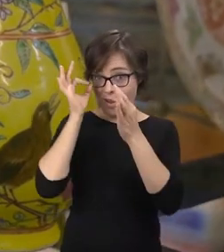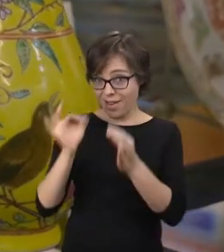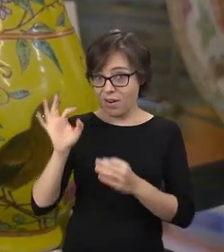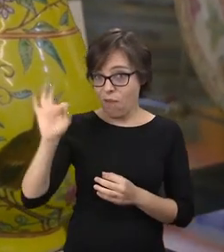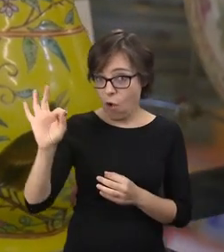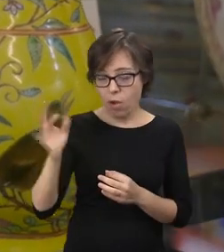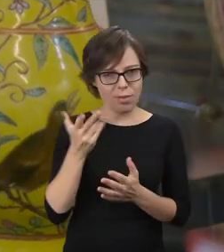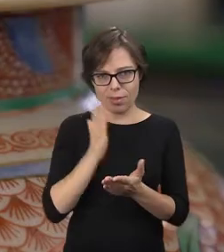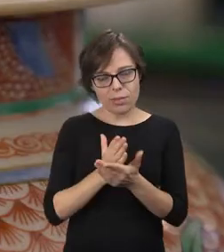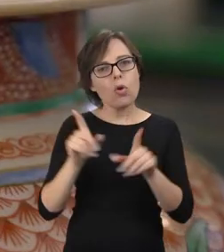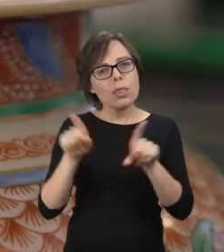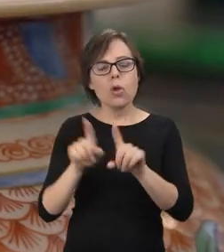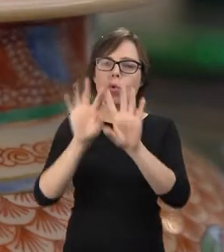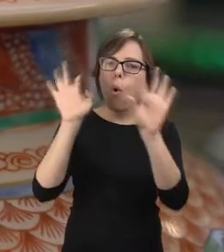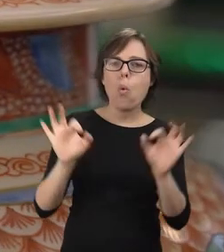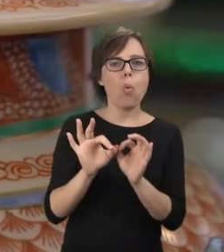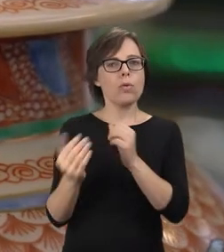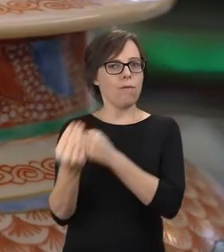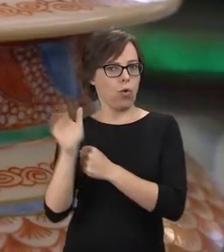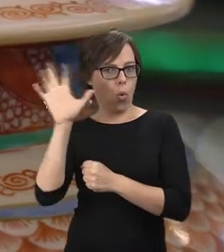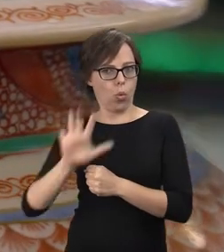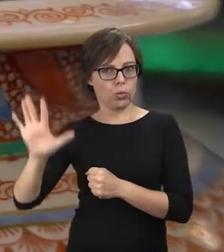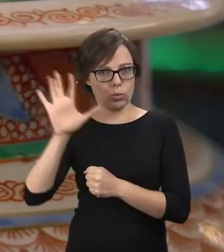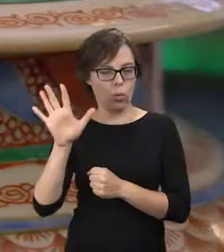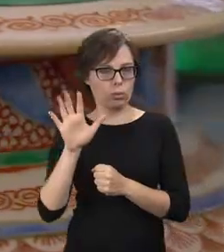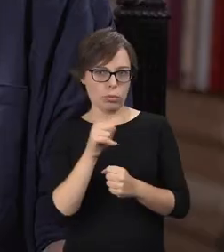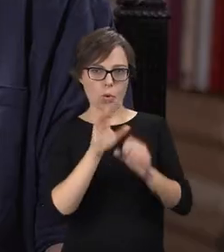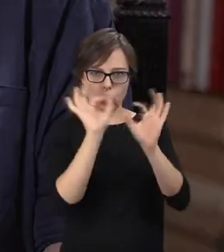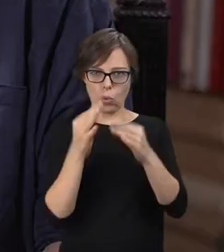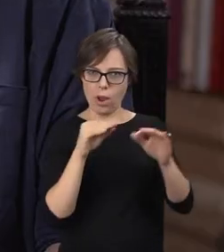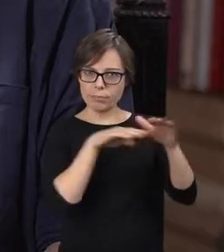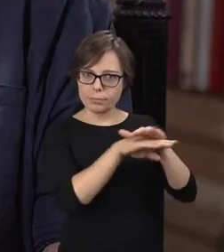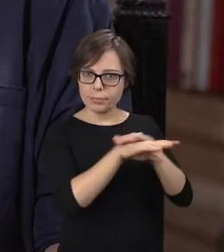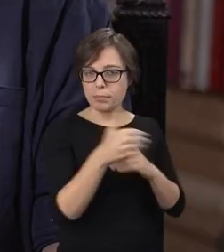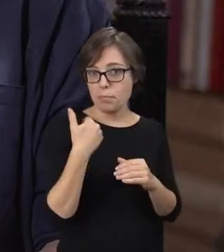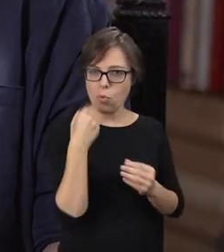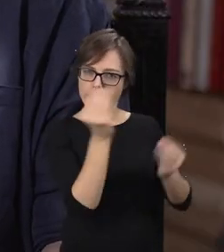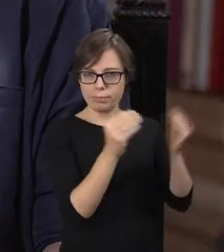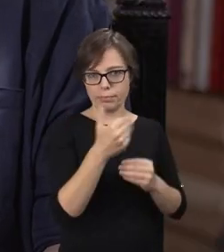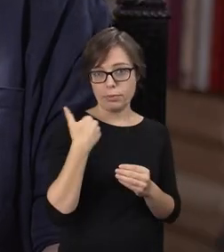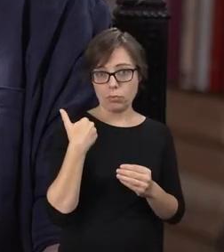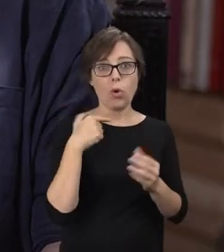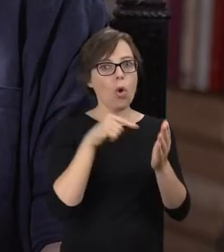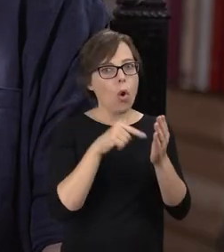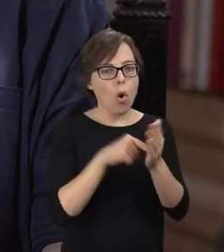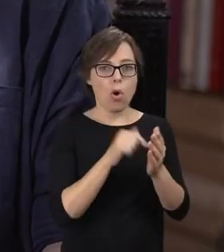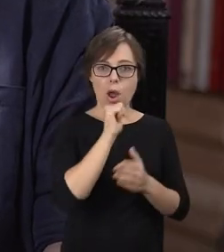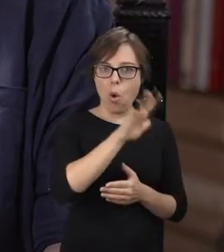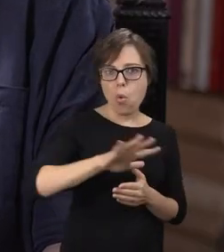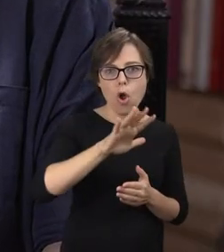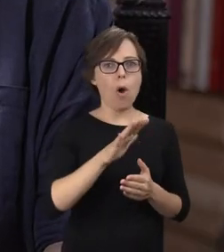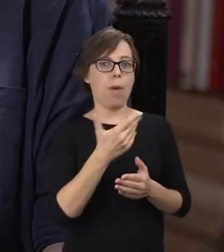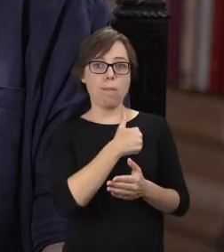sztukę chińską, ale również szeroko rozumianą orientalną. W ten sposób rodziła się w Europie, w